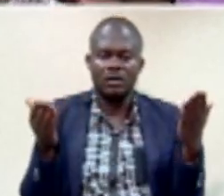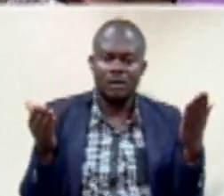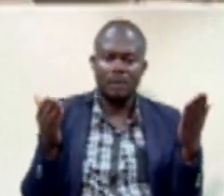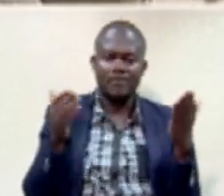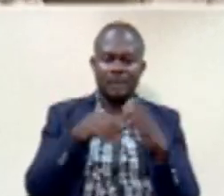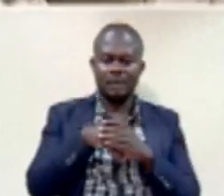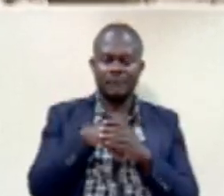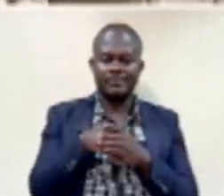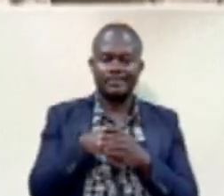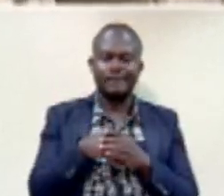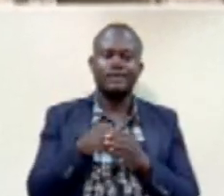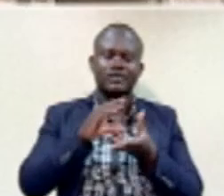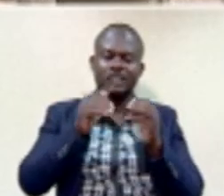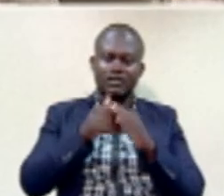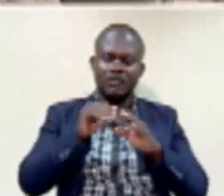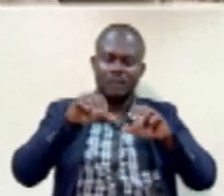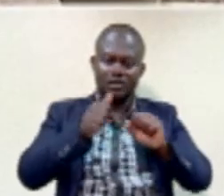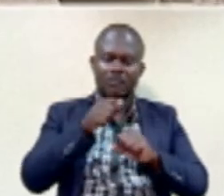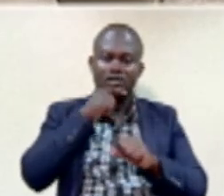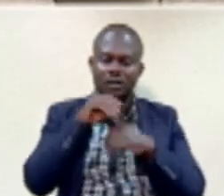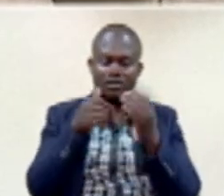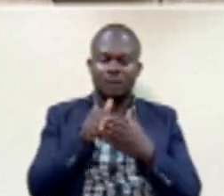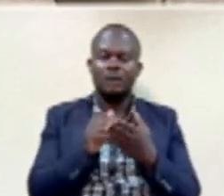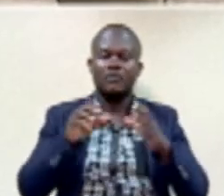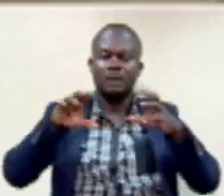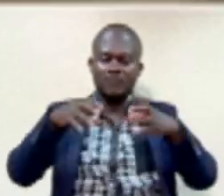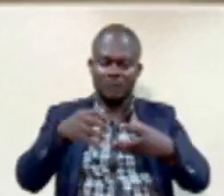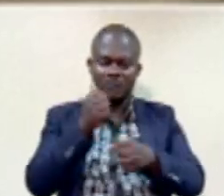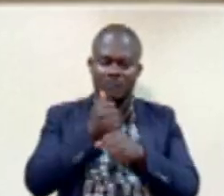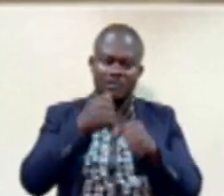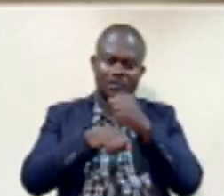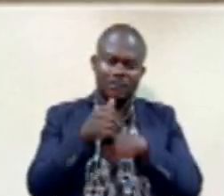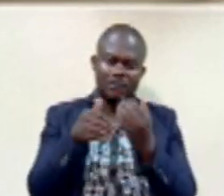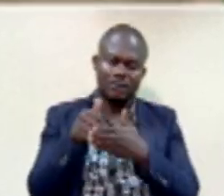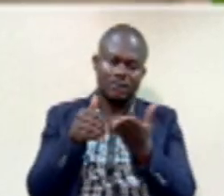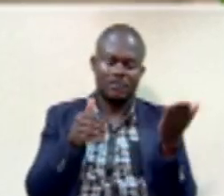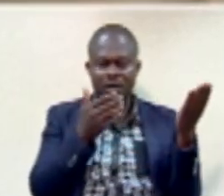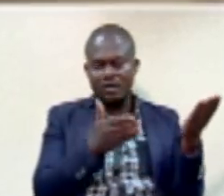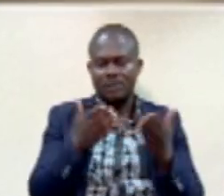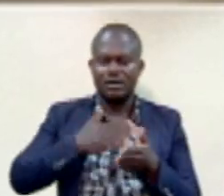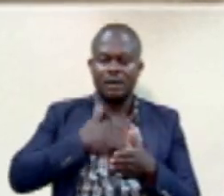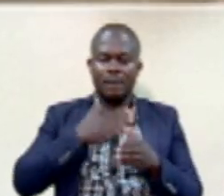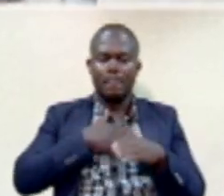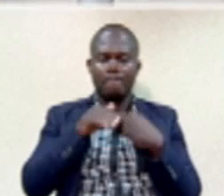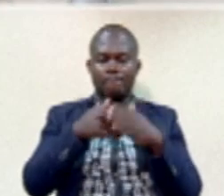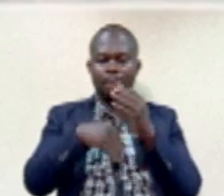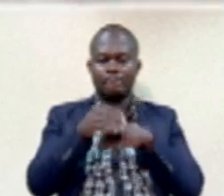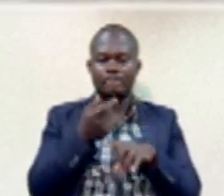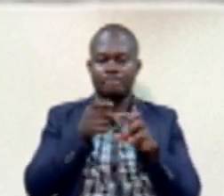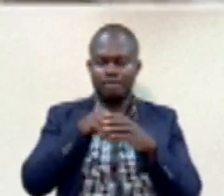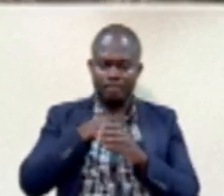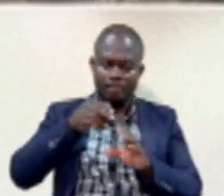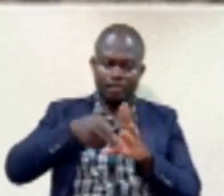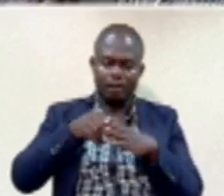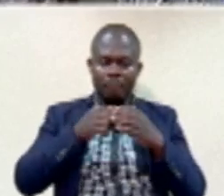dufatwa gutyo. Inkuru yitabwa muri yombi ry'aba basore bagize agatsiko kakoraga ibyo bikorwa yakiranwa akanyamuneza n'abacuruzi bikomoka kuri